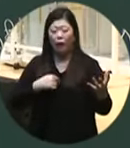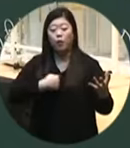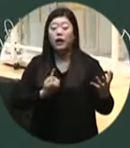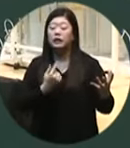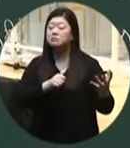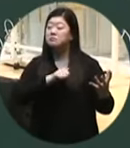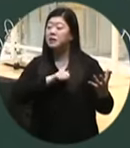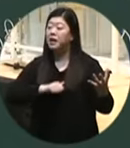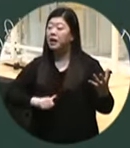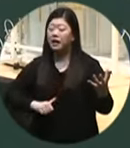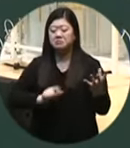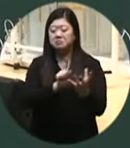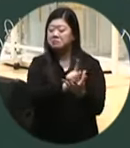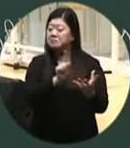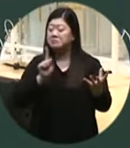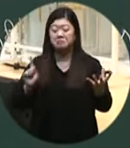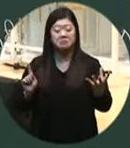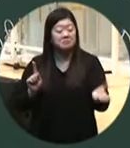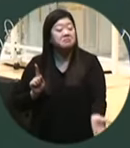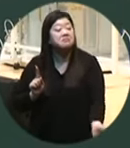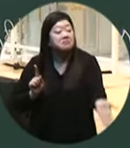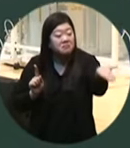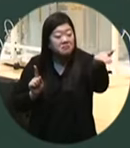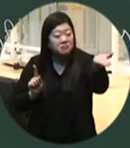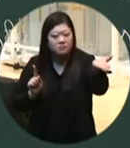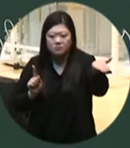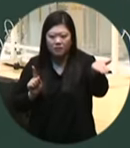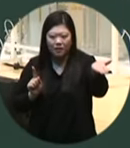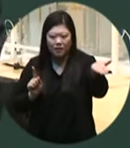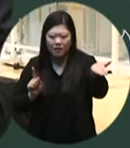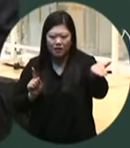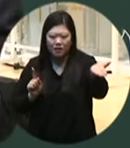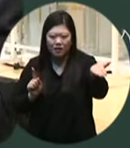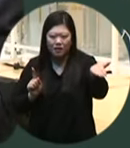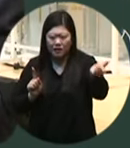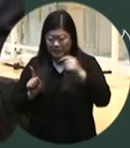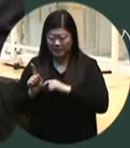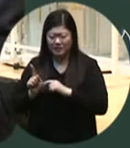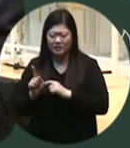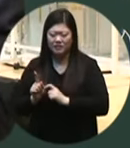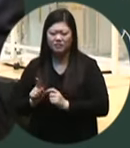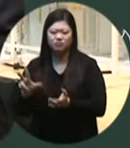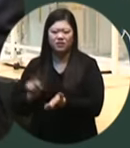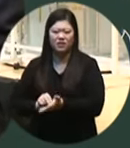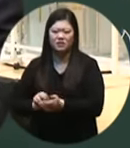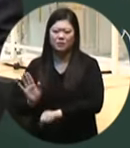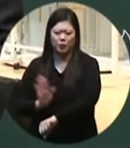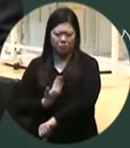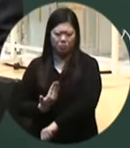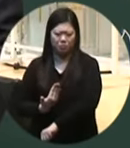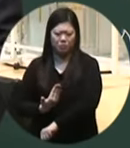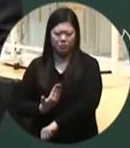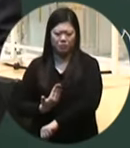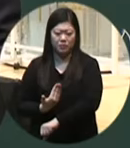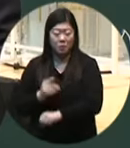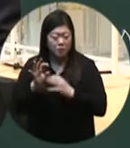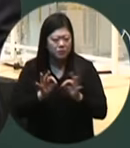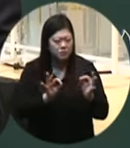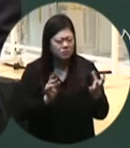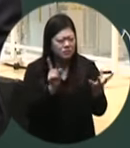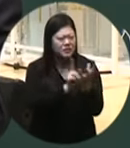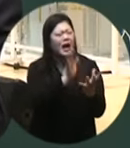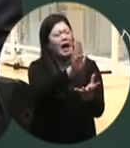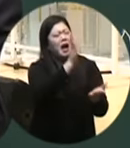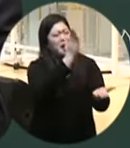patient. 이러면 너무 힘들어요. If I do that, then it'll be so difficult, right? 반대로 생각한 거예요. So I thought it in the opposite way. 아, 이분들을 내가 도와야 되겠구나. I